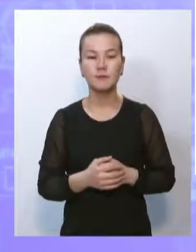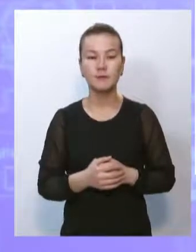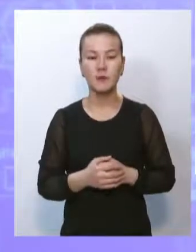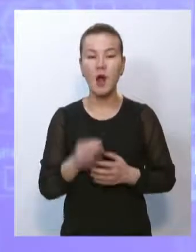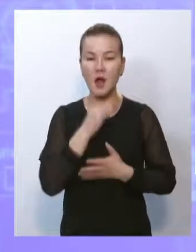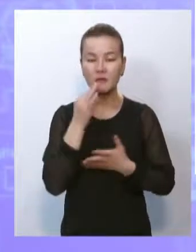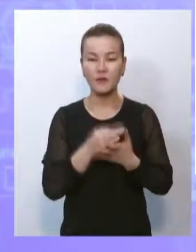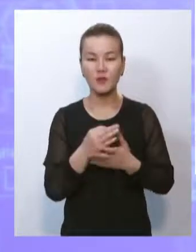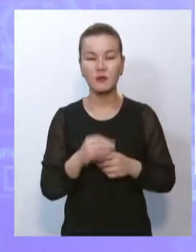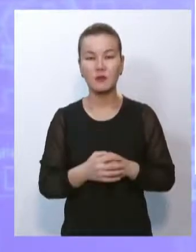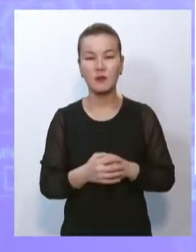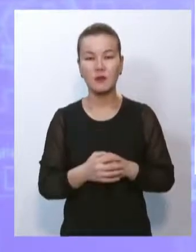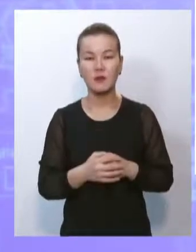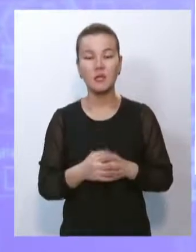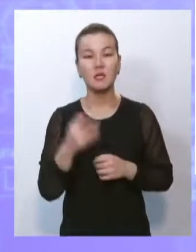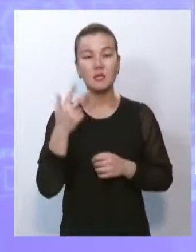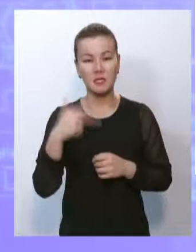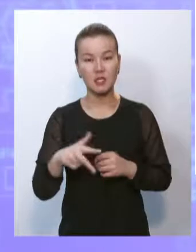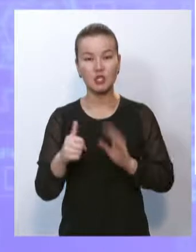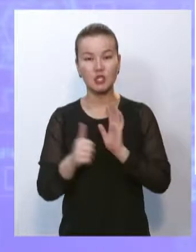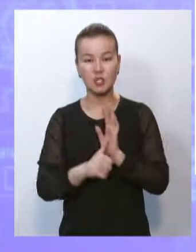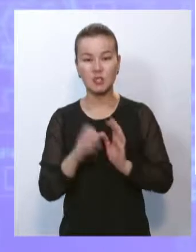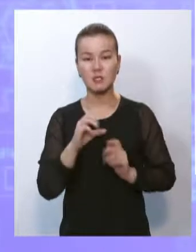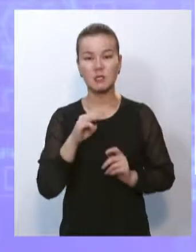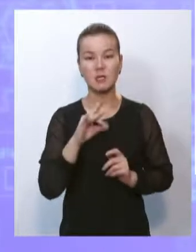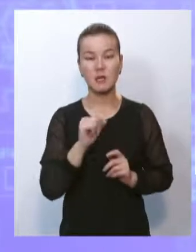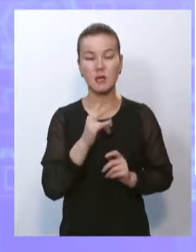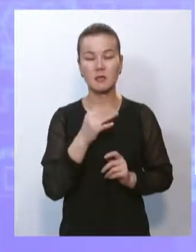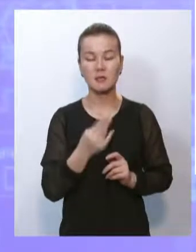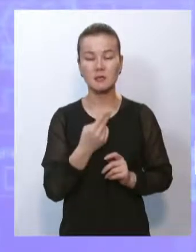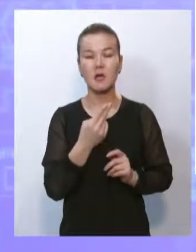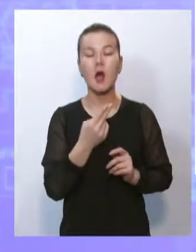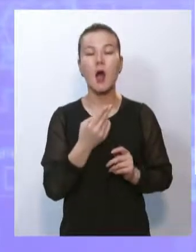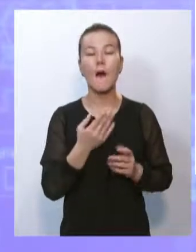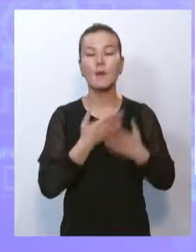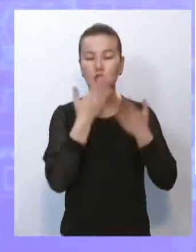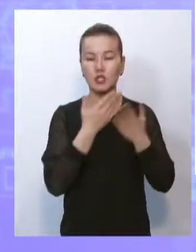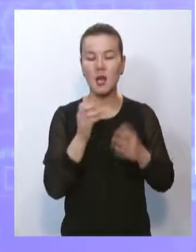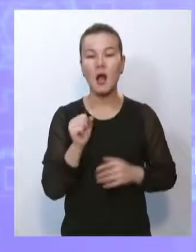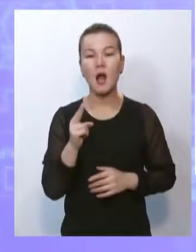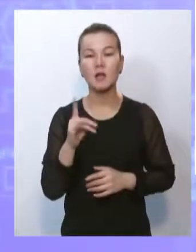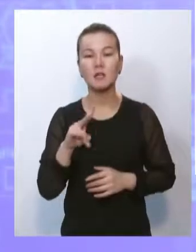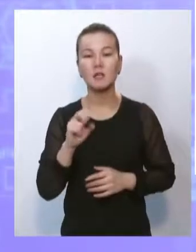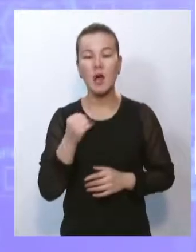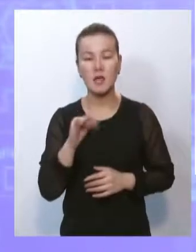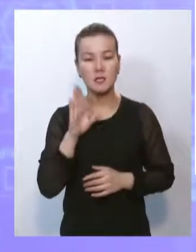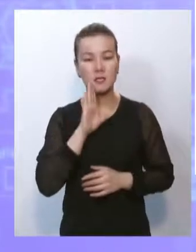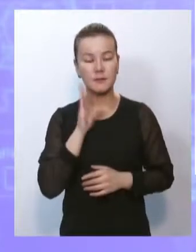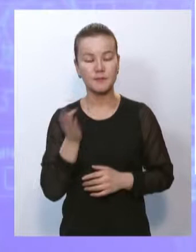ответ 36 страниц прочитала около и